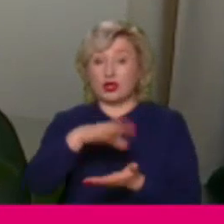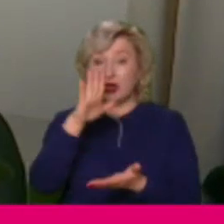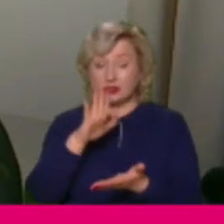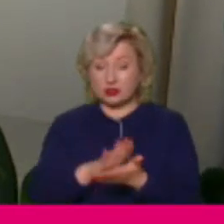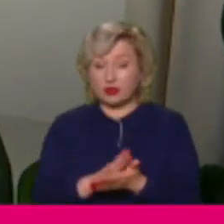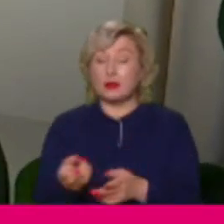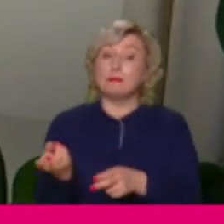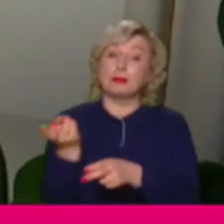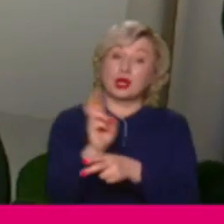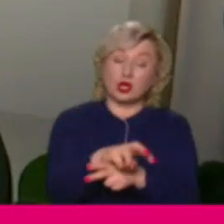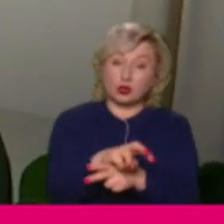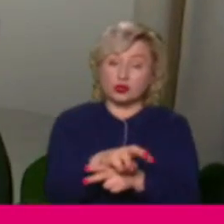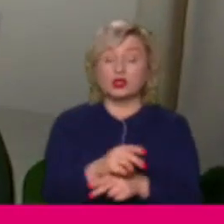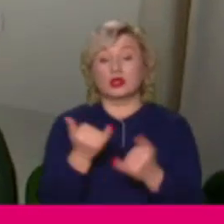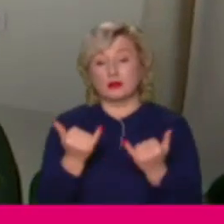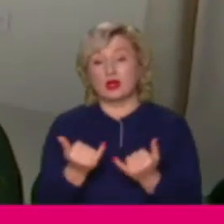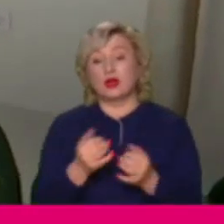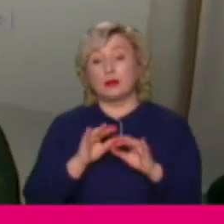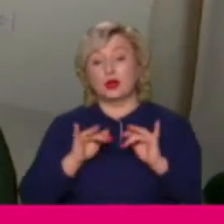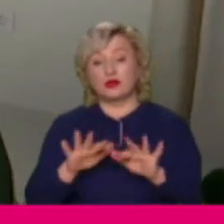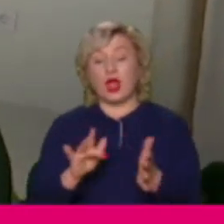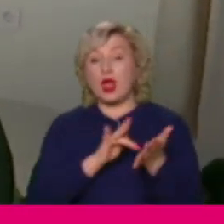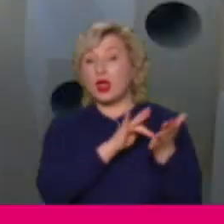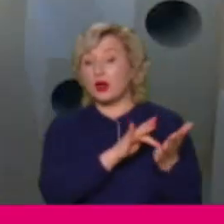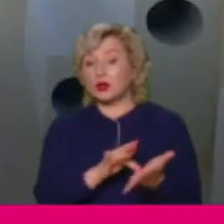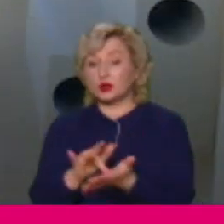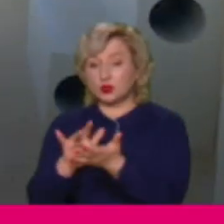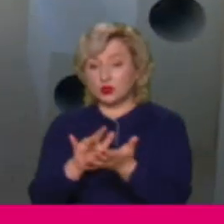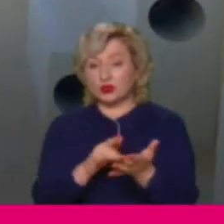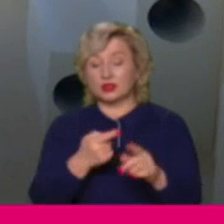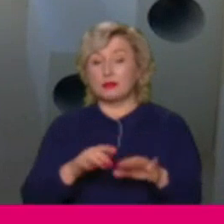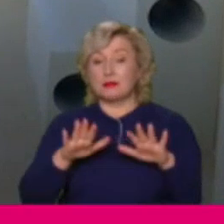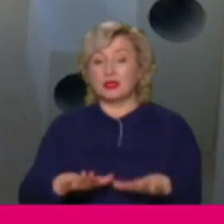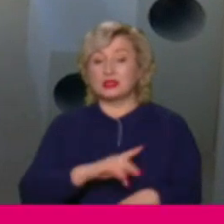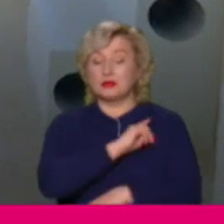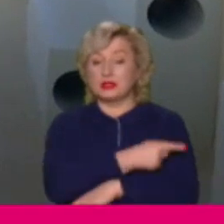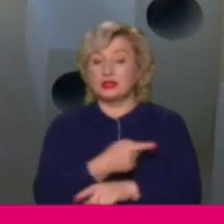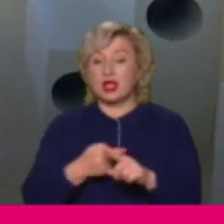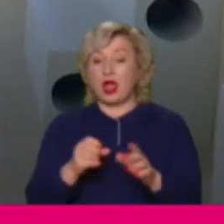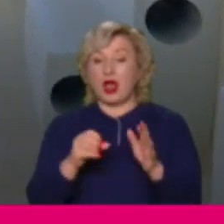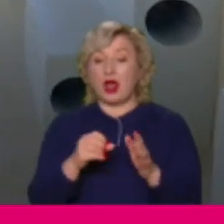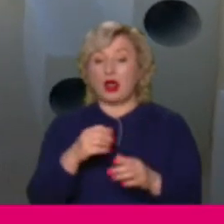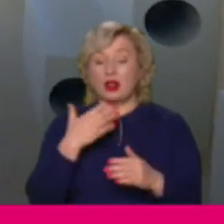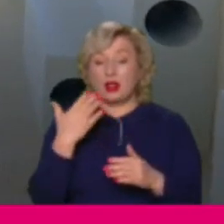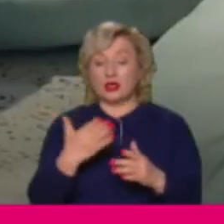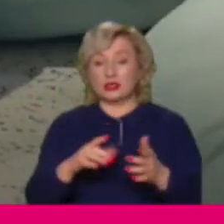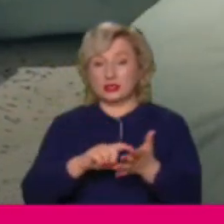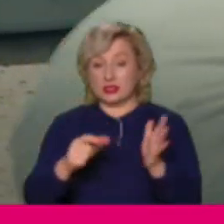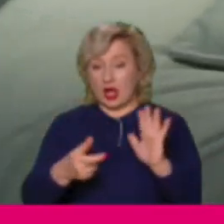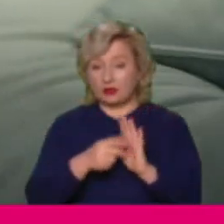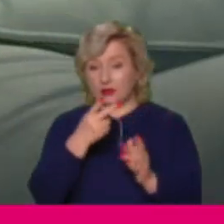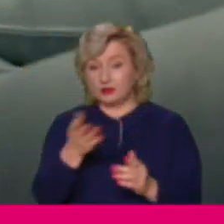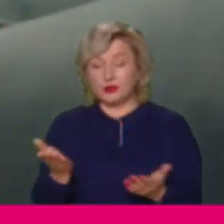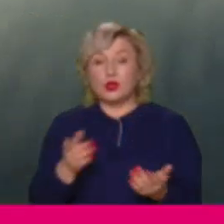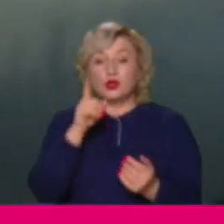і приходити. А тепер я вам проведу екскурсію цим місцем сили. Це лекторський зал. І ви подивіться, який він зручний.